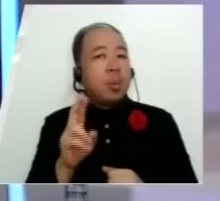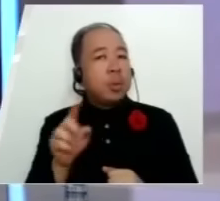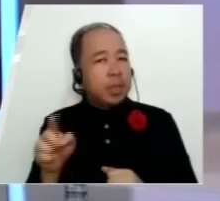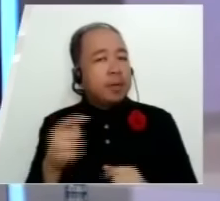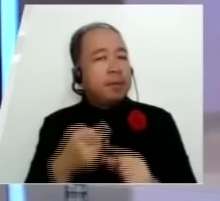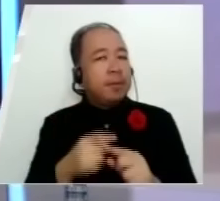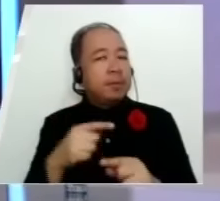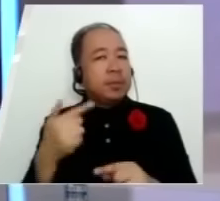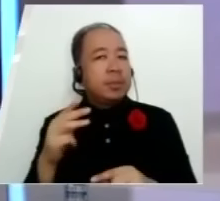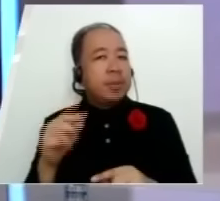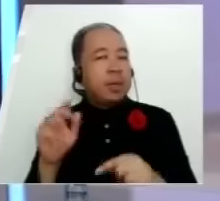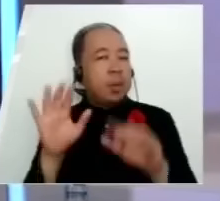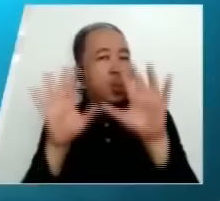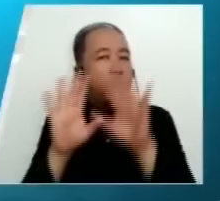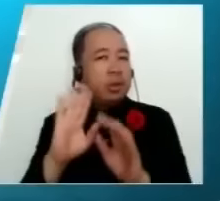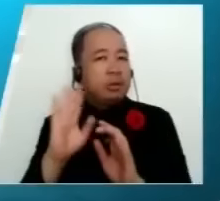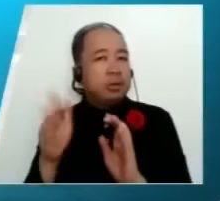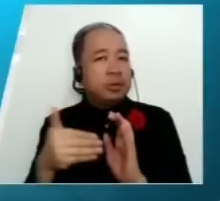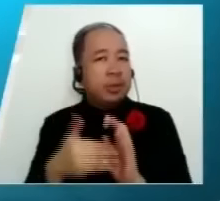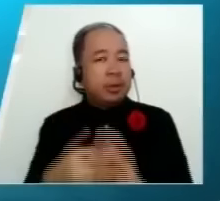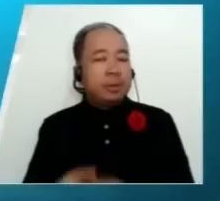News Weather Center. Amor?